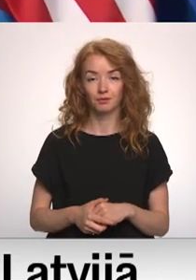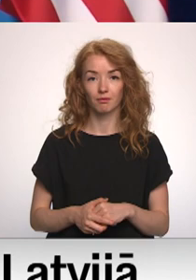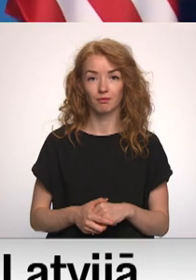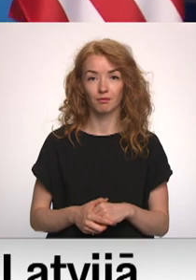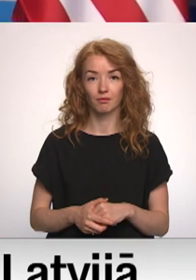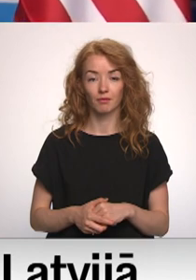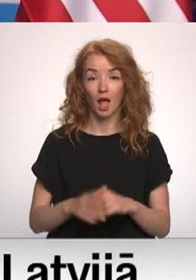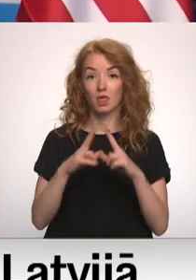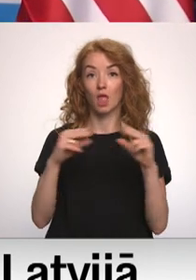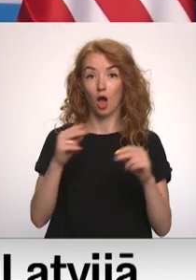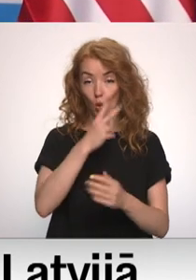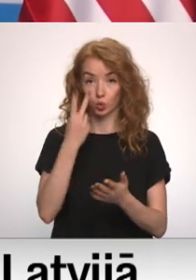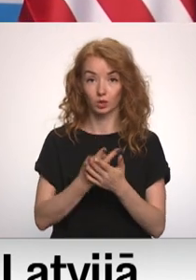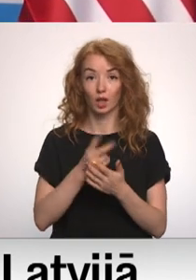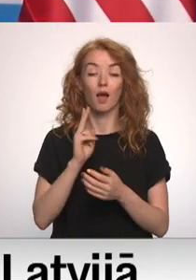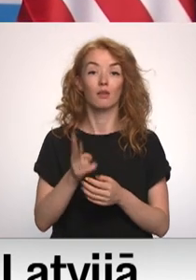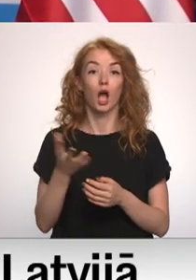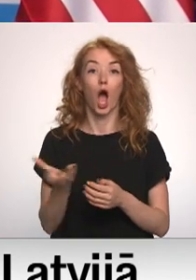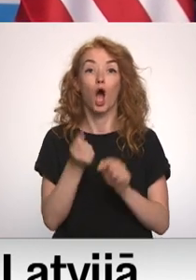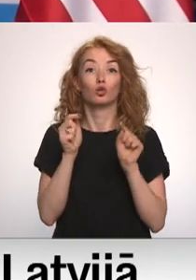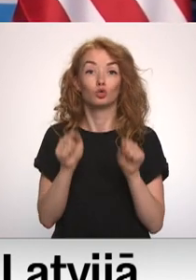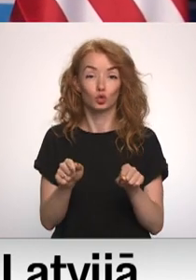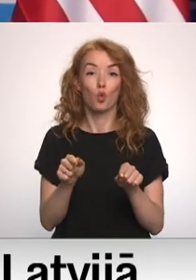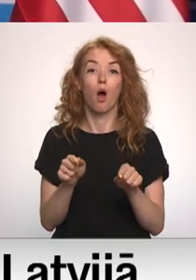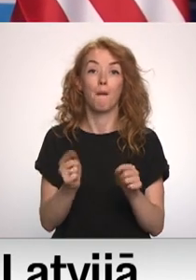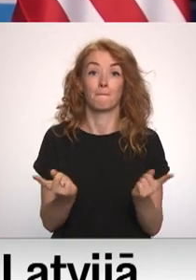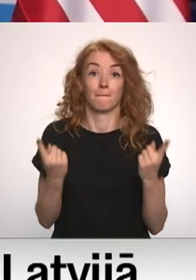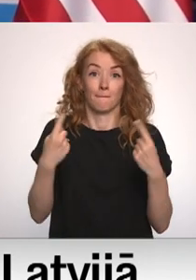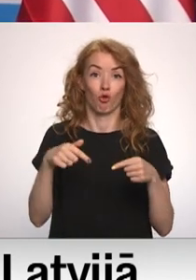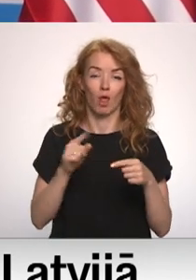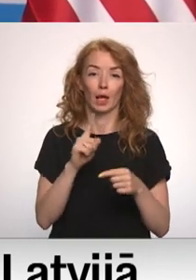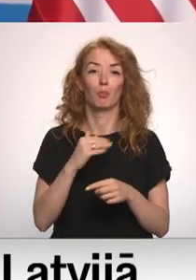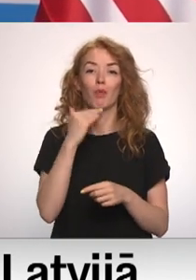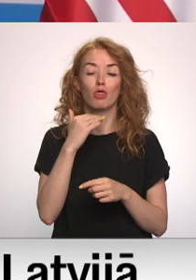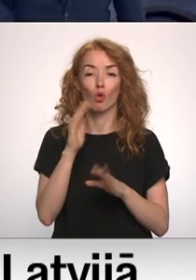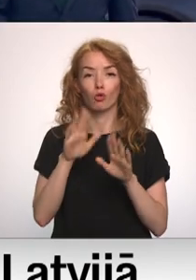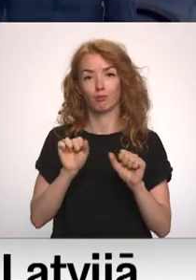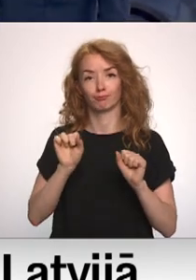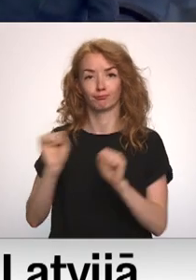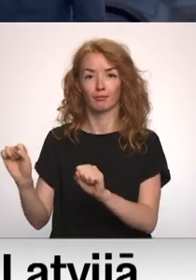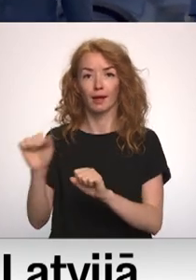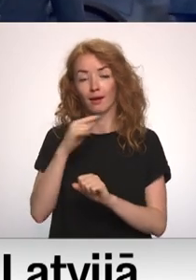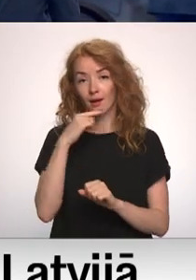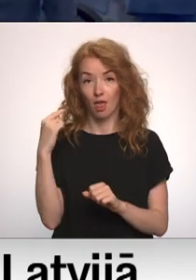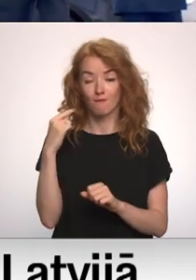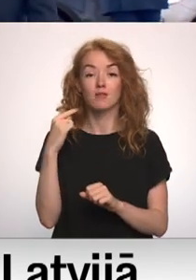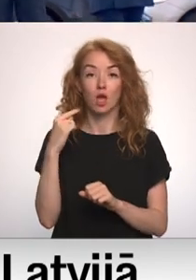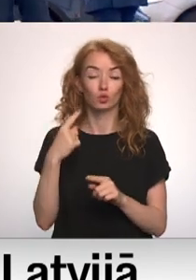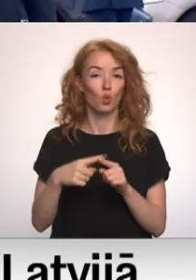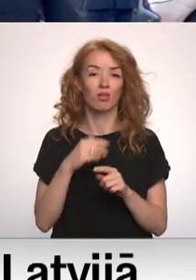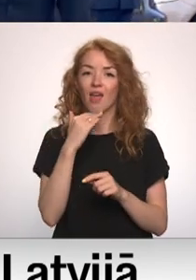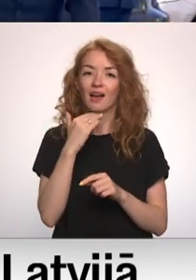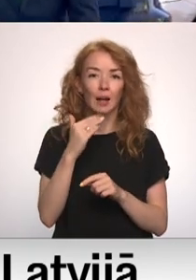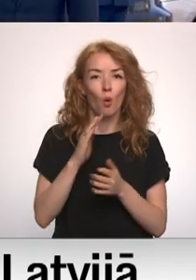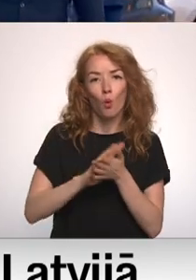Tātad NATO uzskata, ka ar šo visu pašreizajā situācijā ir pietiekami, lai atturētu Krieviju un nevēlas arī spekulēt,